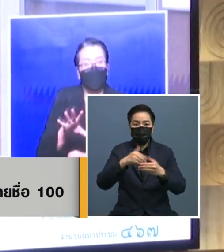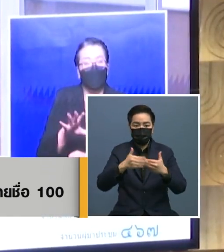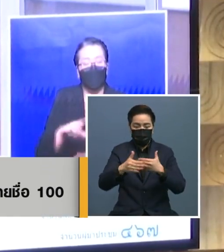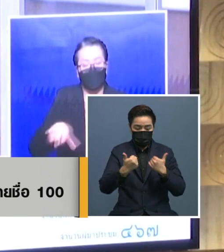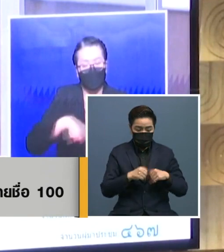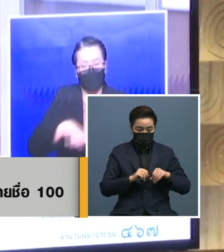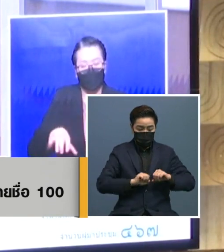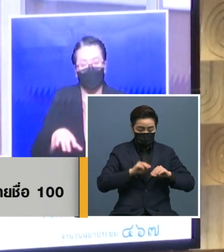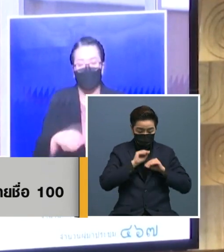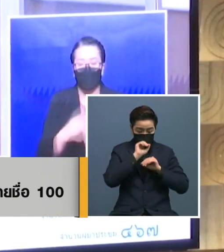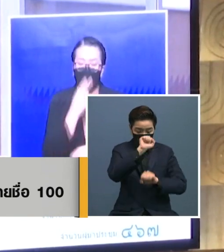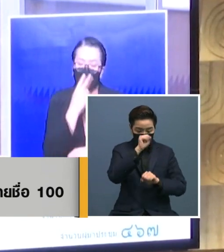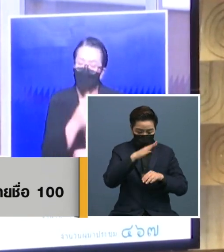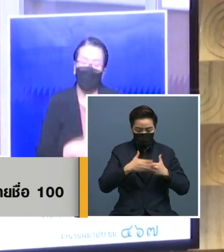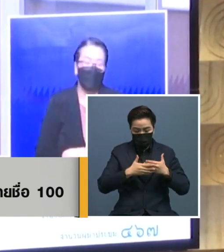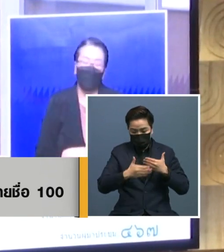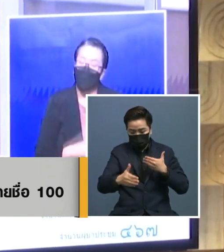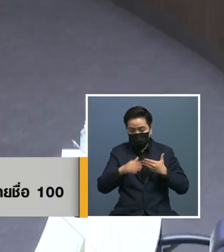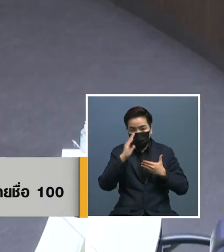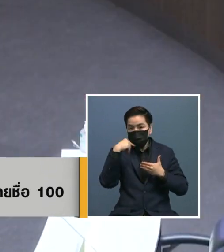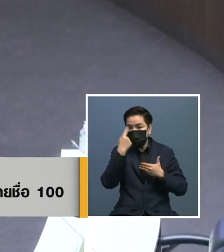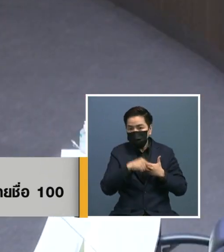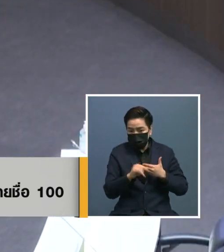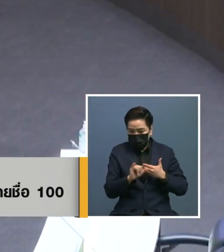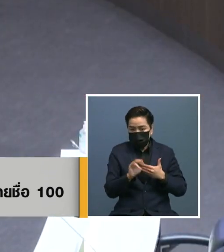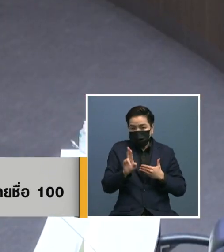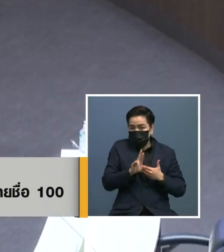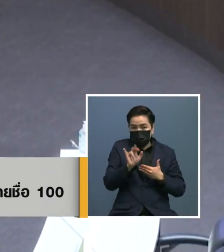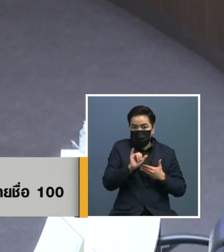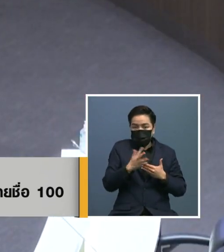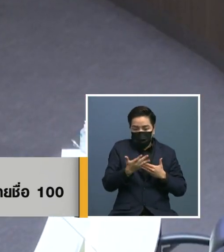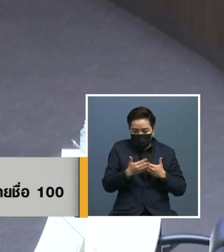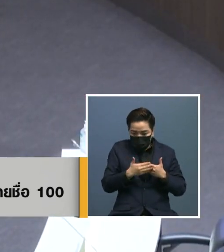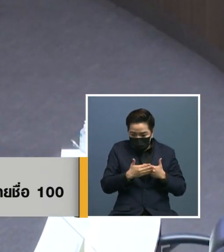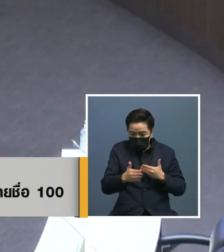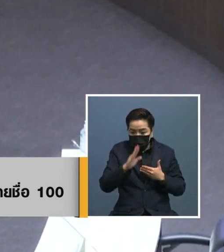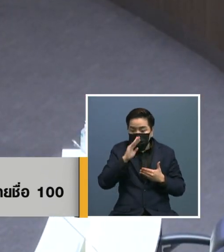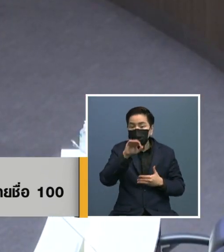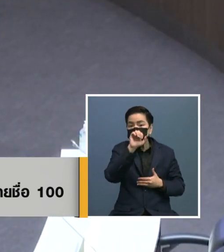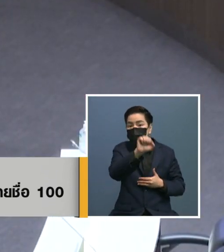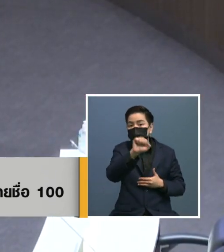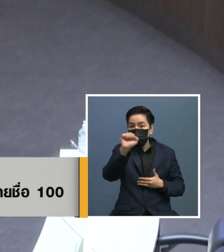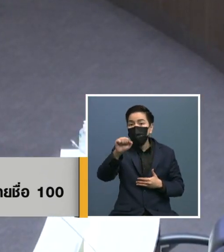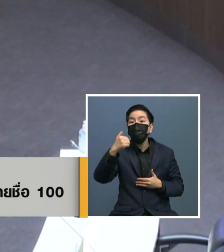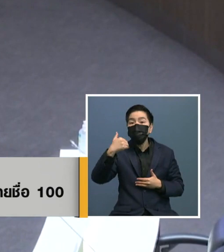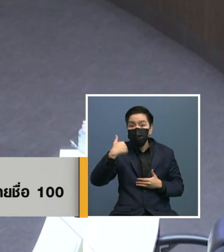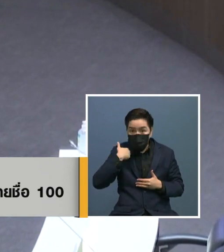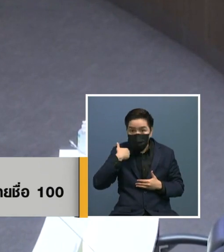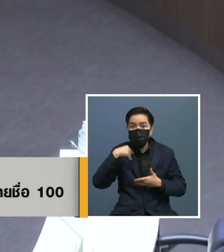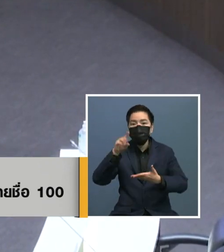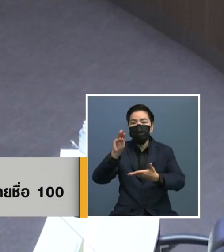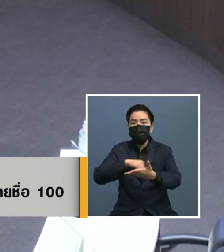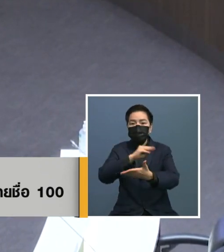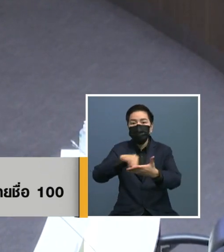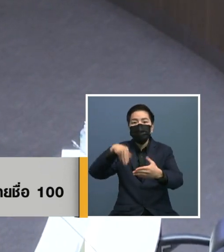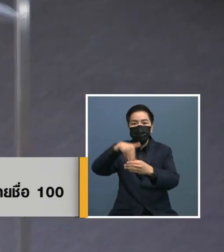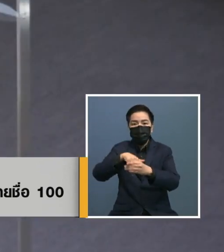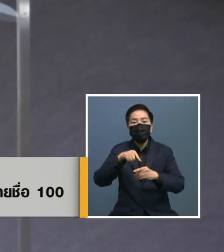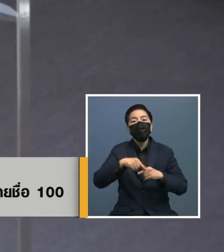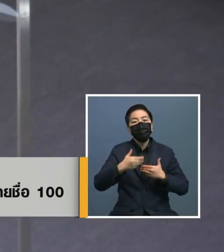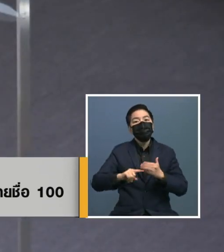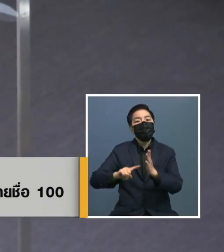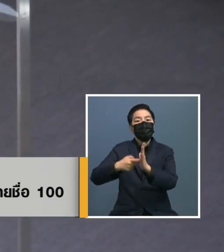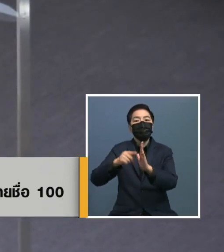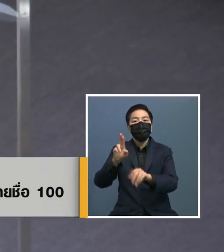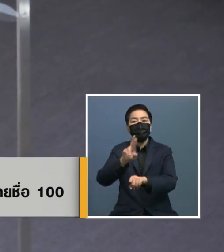การประกาศใช้ค่ะโดยระหว่างที่ไม่ให้นำบทบัญญัติดังกล่าวมาใช้ให้ใช้เนื้อหาเดิมของมาตราต่อไปมีหมาย